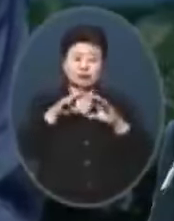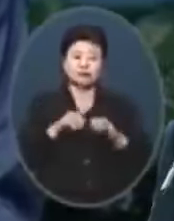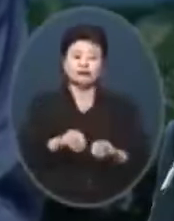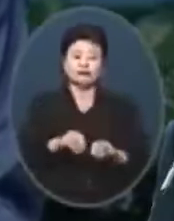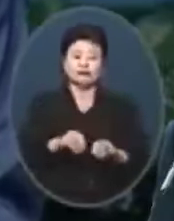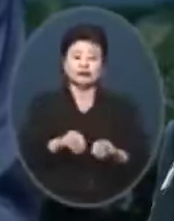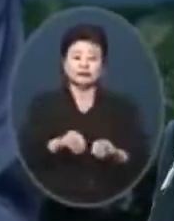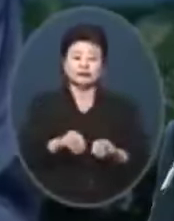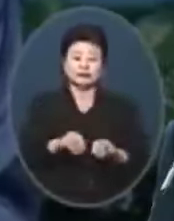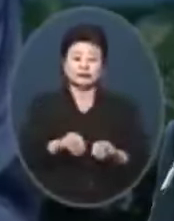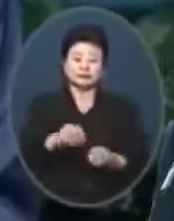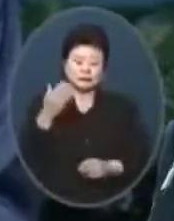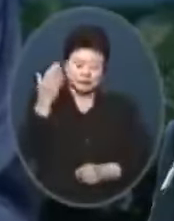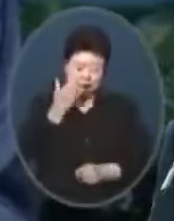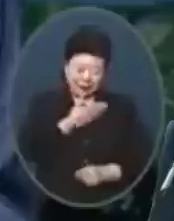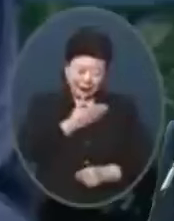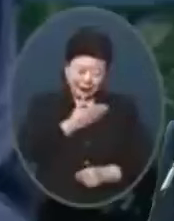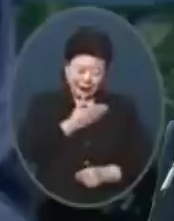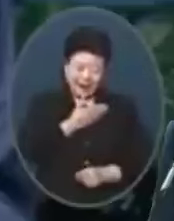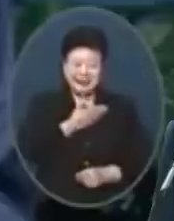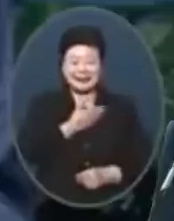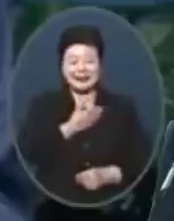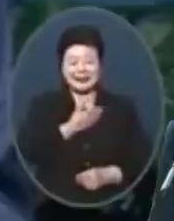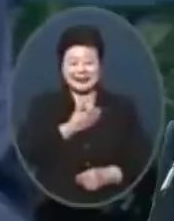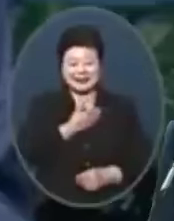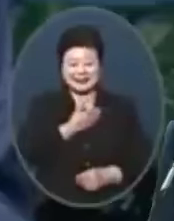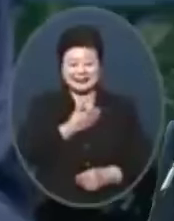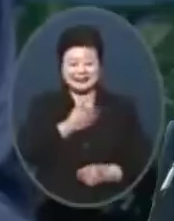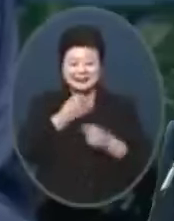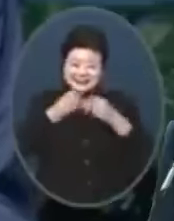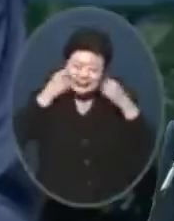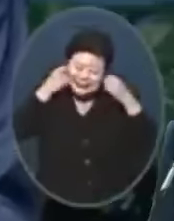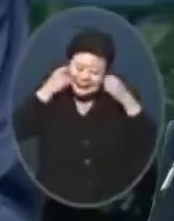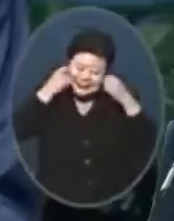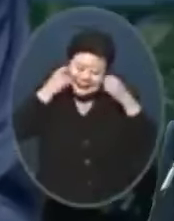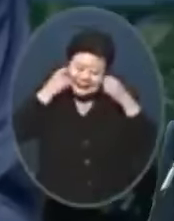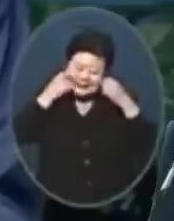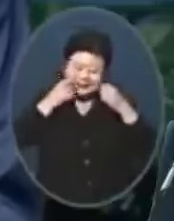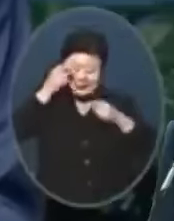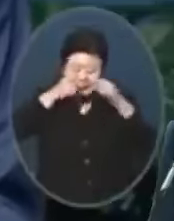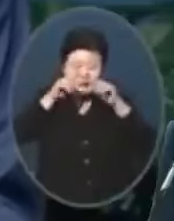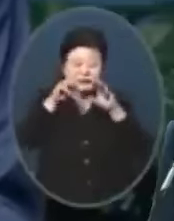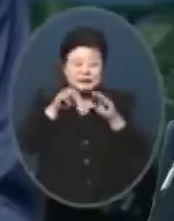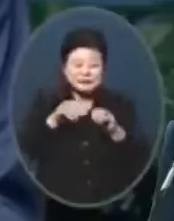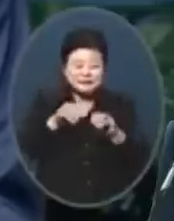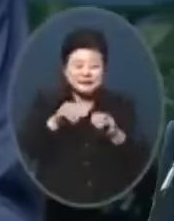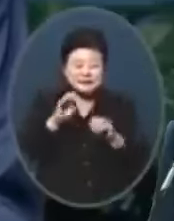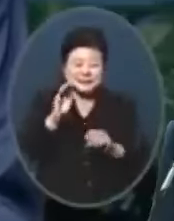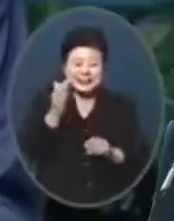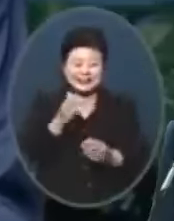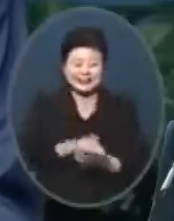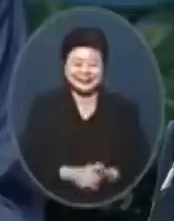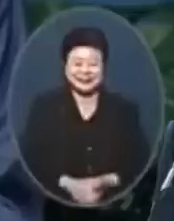빗긴 청명한 하늘같이 맑아지고 울음은 뜨거치고 마는 것입니다.